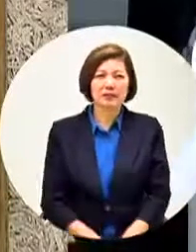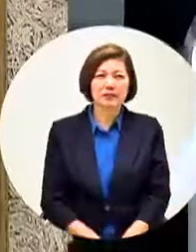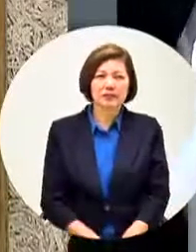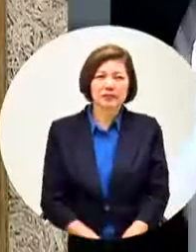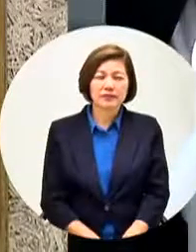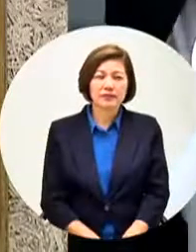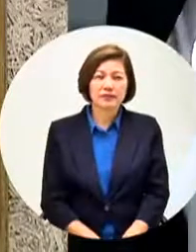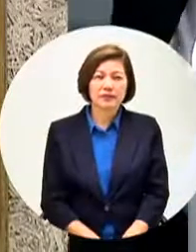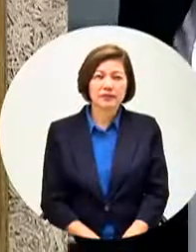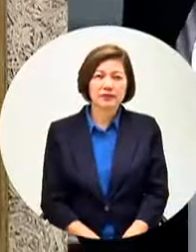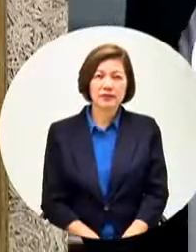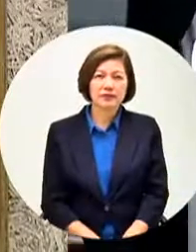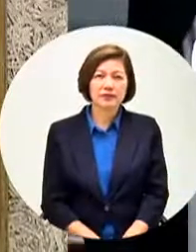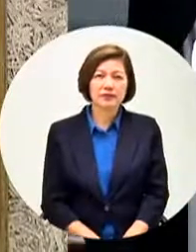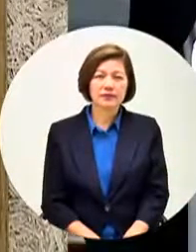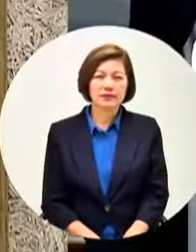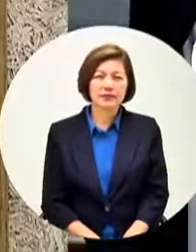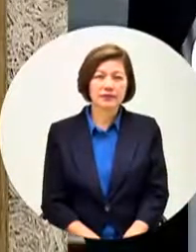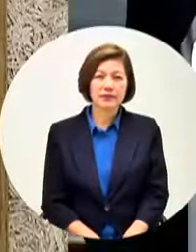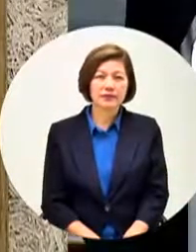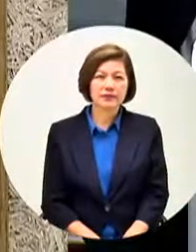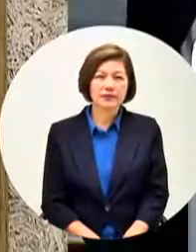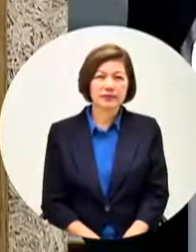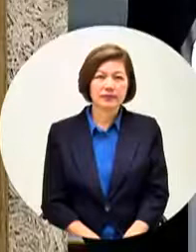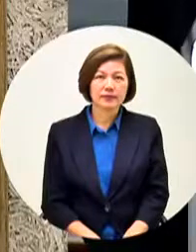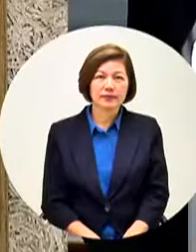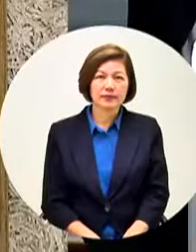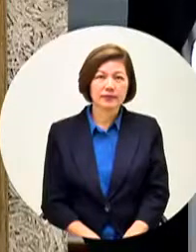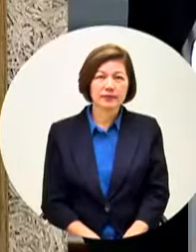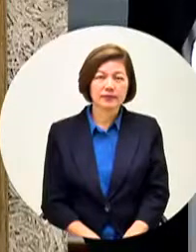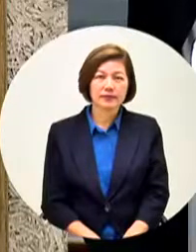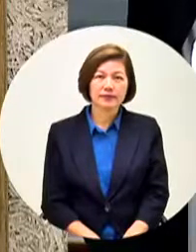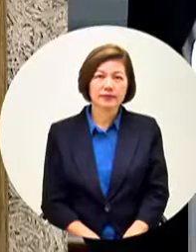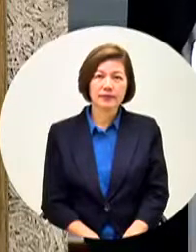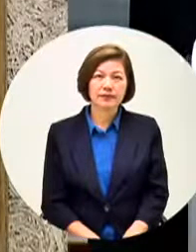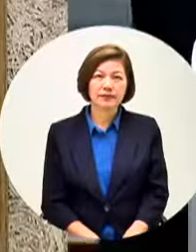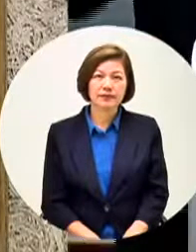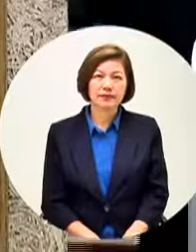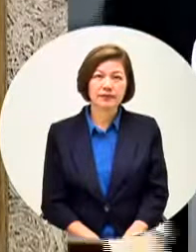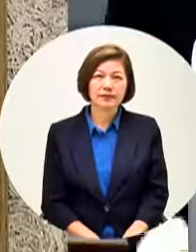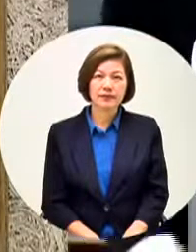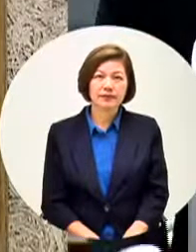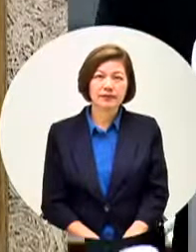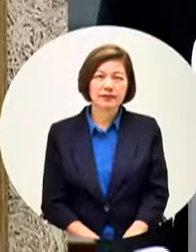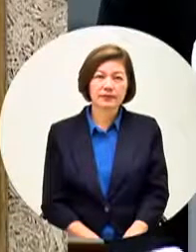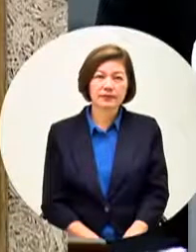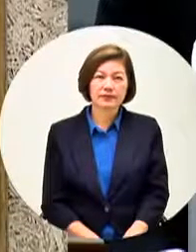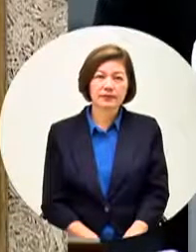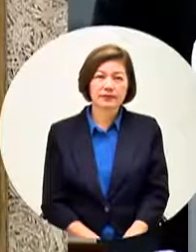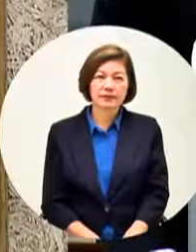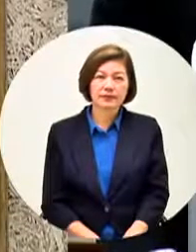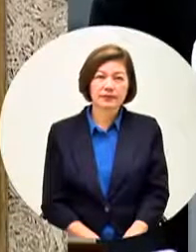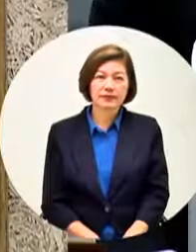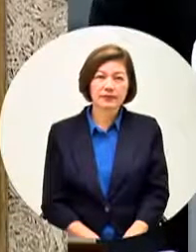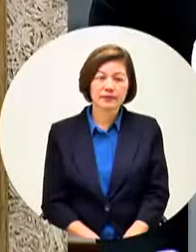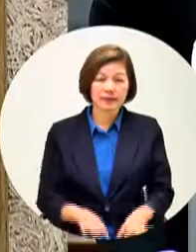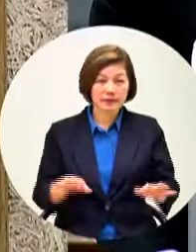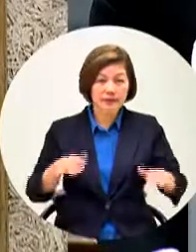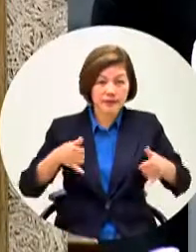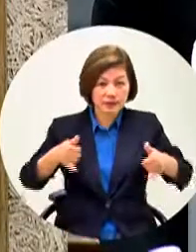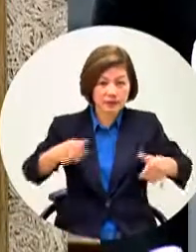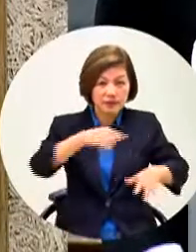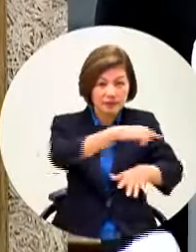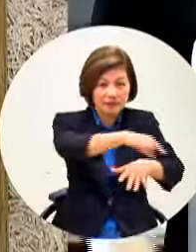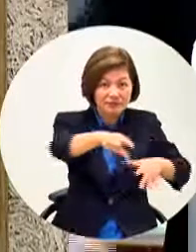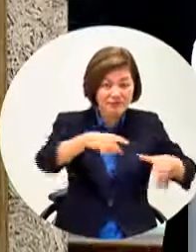这个部分啦、啊，伊只拄有一个现有的，会排水的水沟